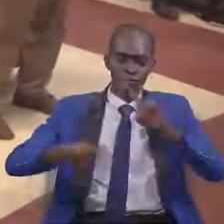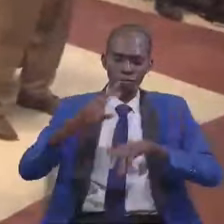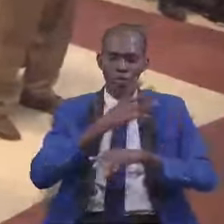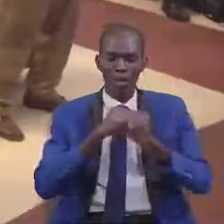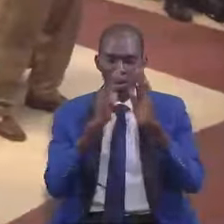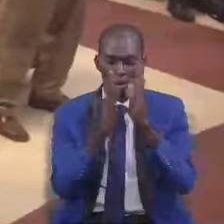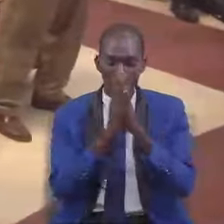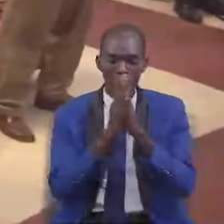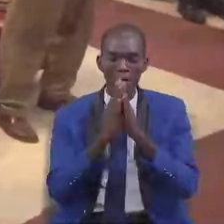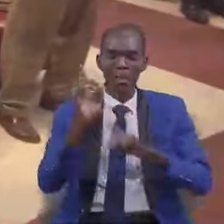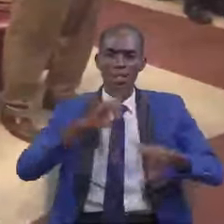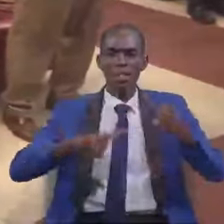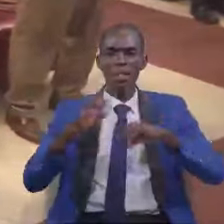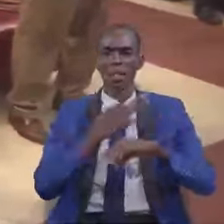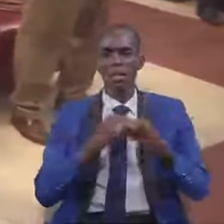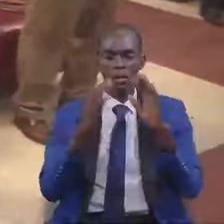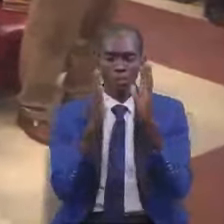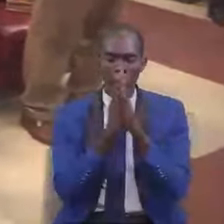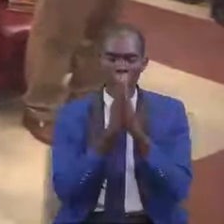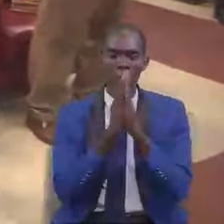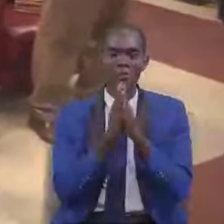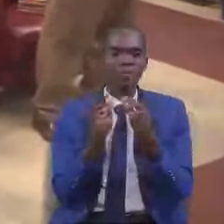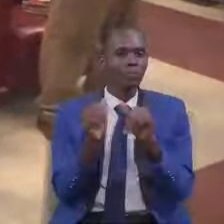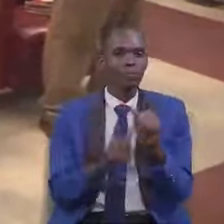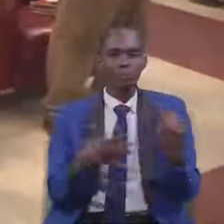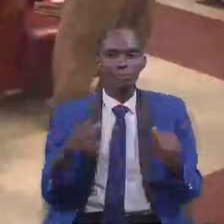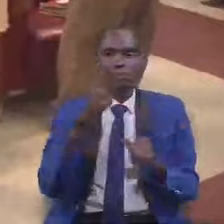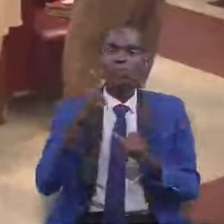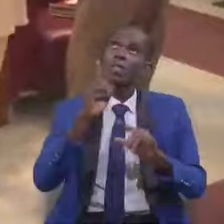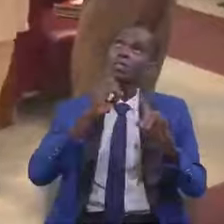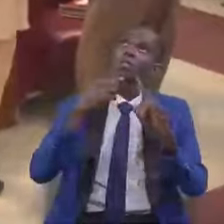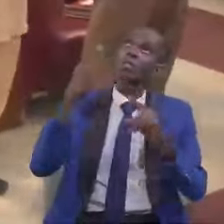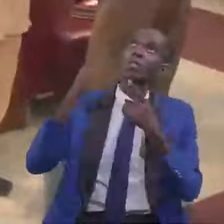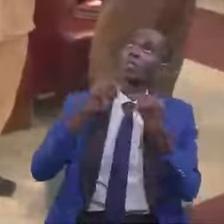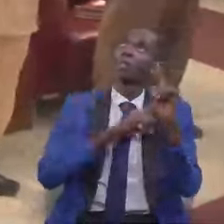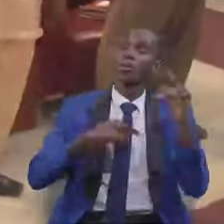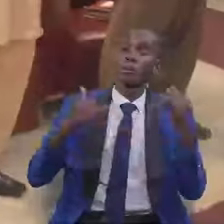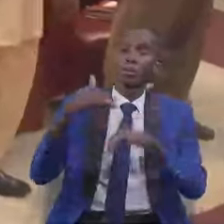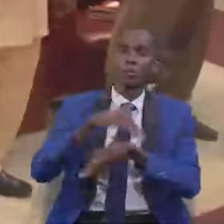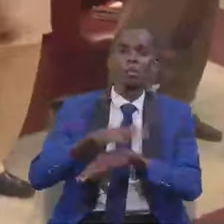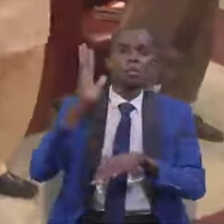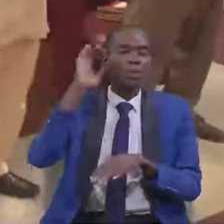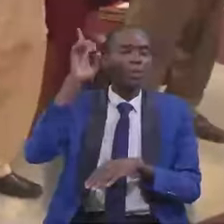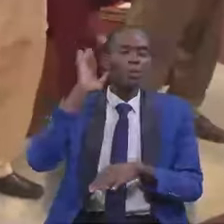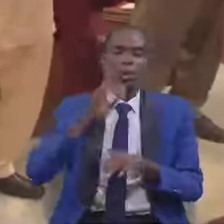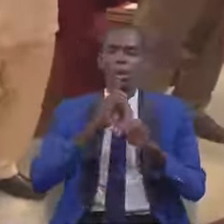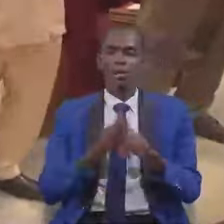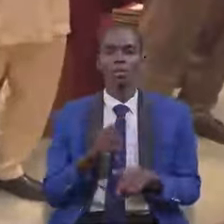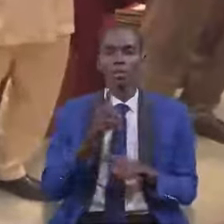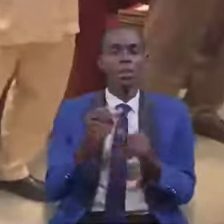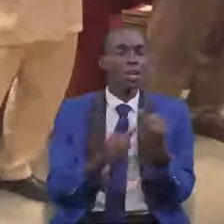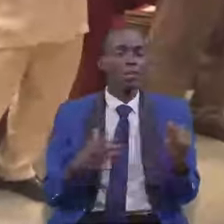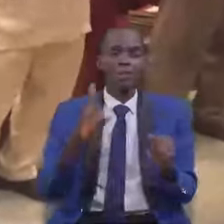bouche et invoquez le nom du Seigneur. Tout ce que vous dites au Seigneur ce soir, le Seigneur vous exaucera. Ce que vous dites au Seigneur ce